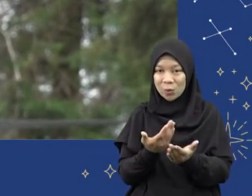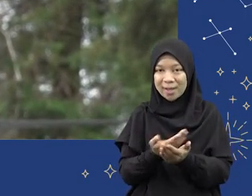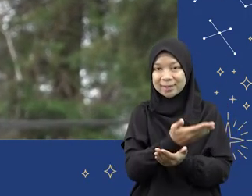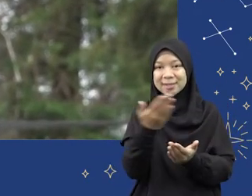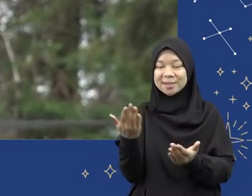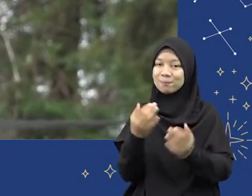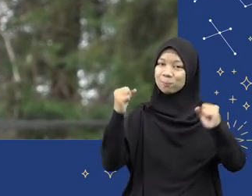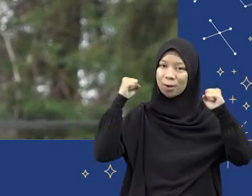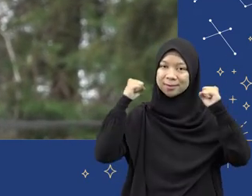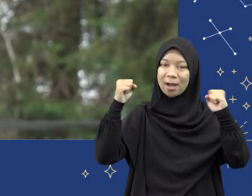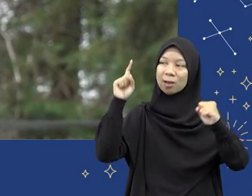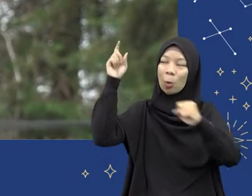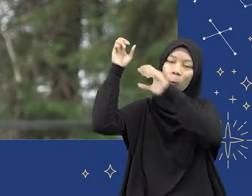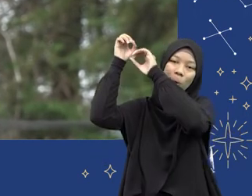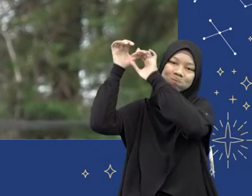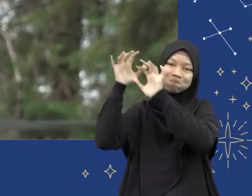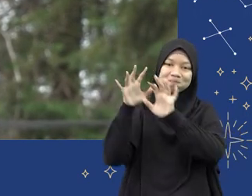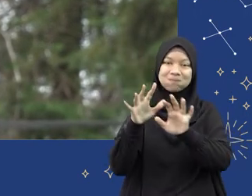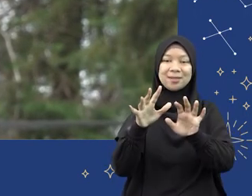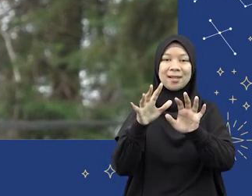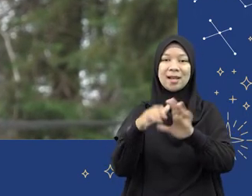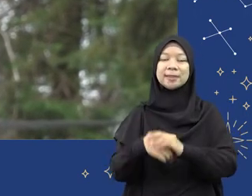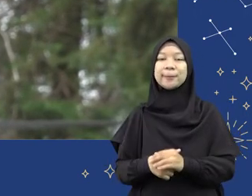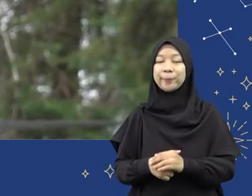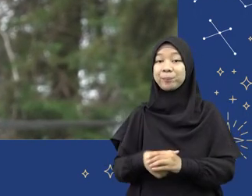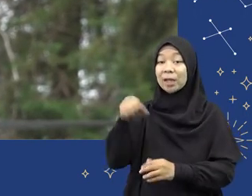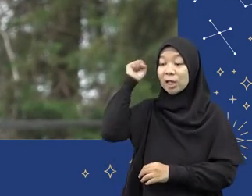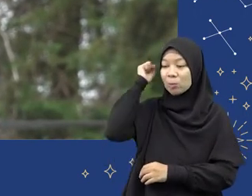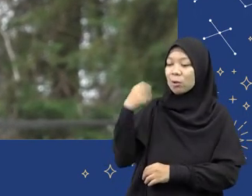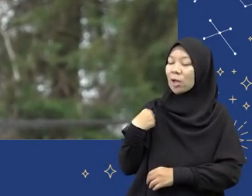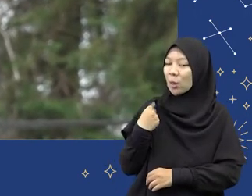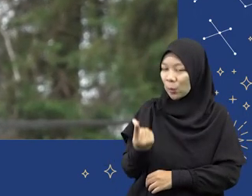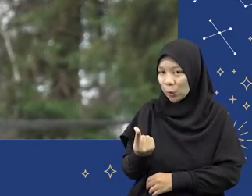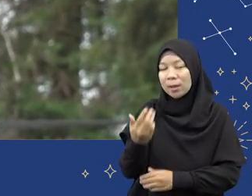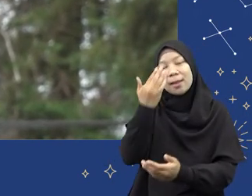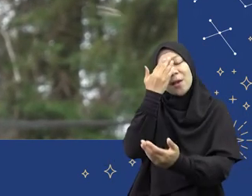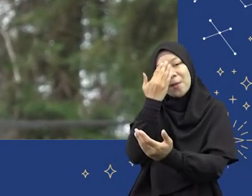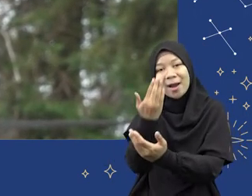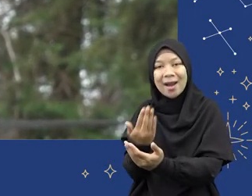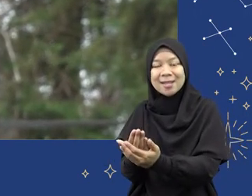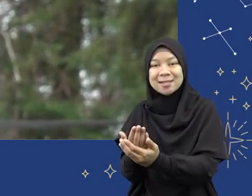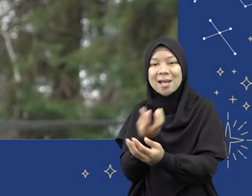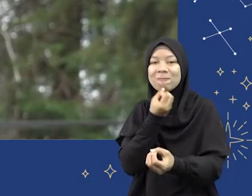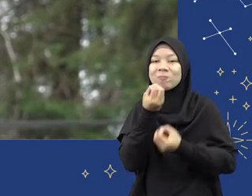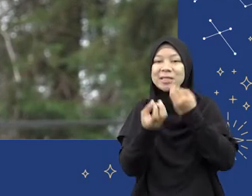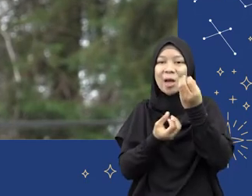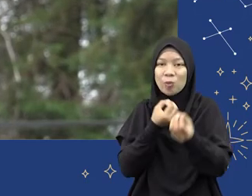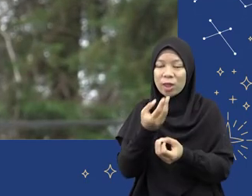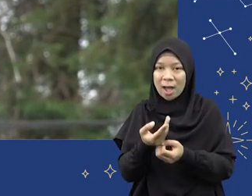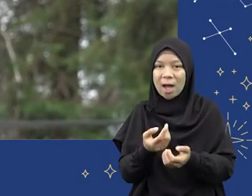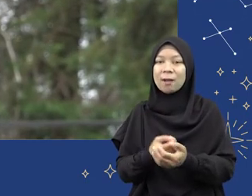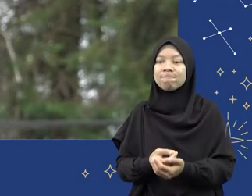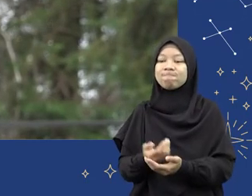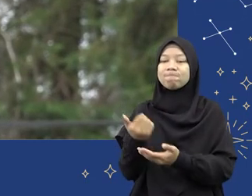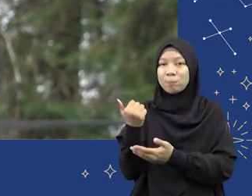walafiat diberkati oleh sang Maha Kuasa Ibu Rektor Terima kasih sebesar-besarnya tersambutan tentu saja